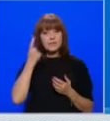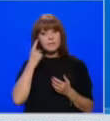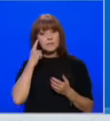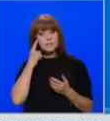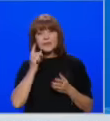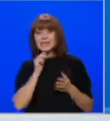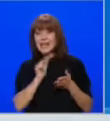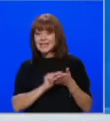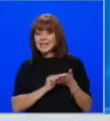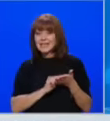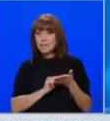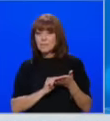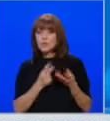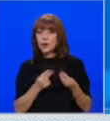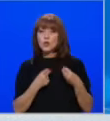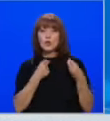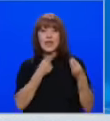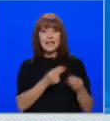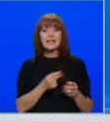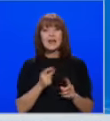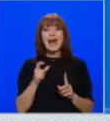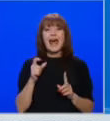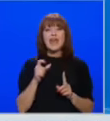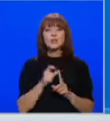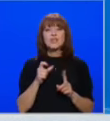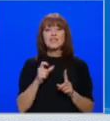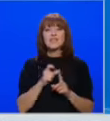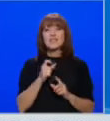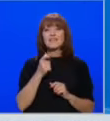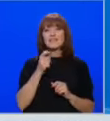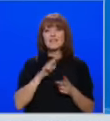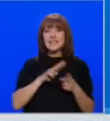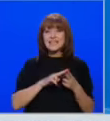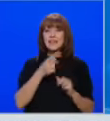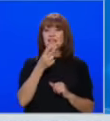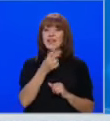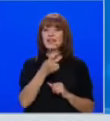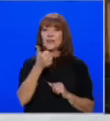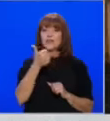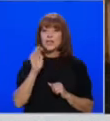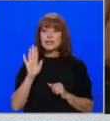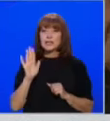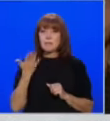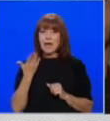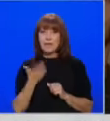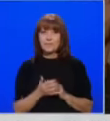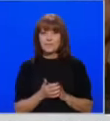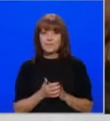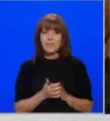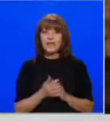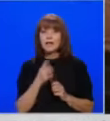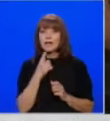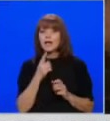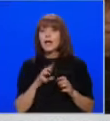записа, изнесен от Радостин Василев на 26 май. Днес Николай Денков отговори на Румен Радев.